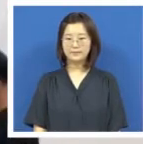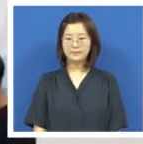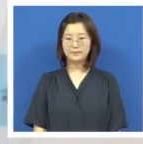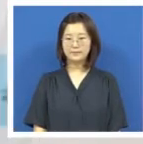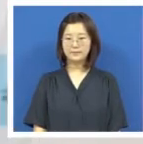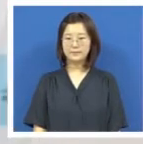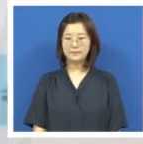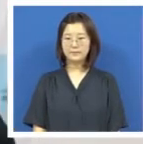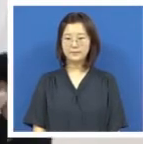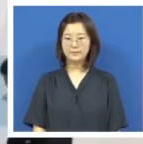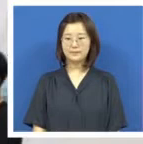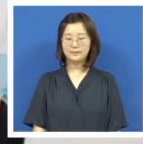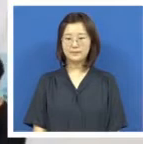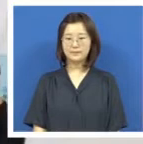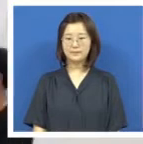으